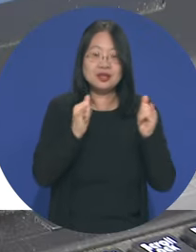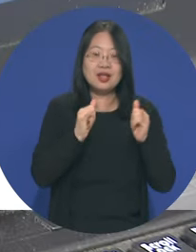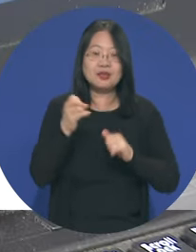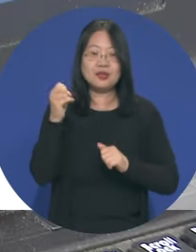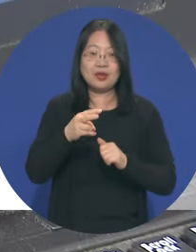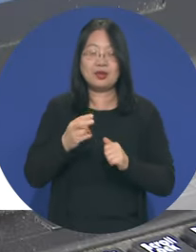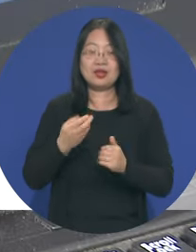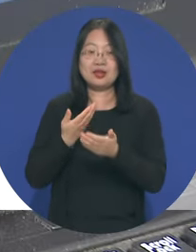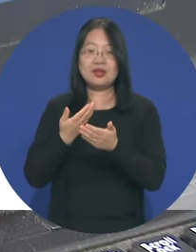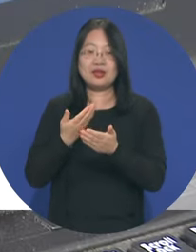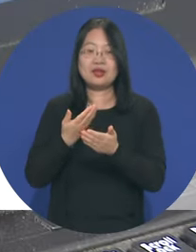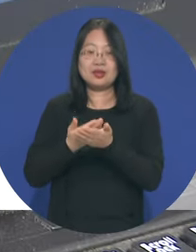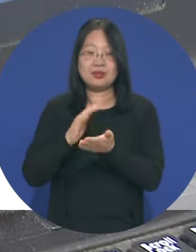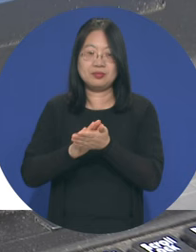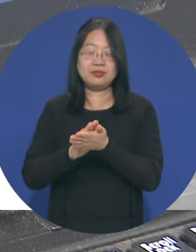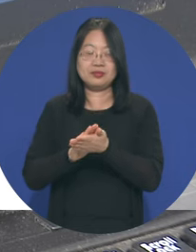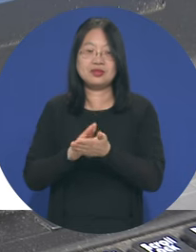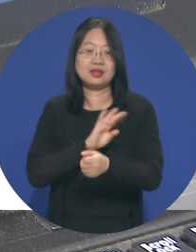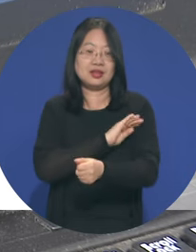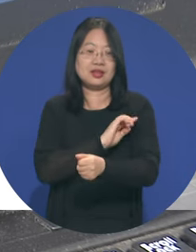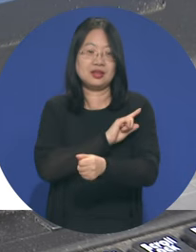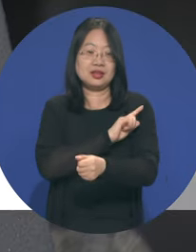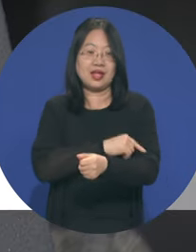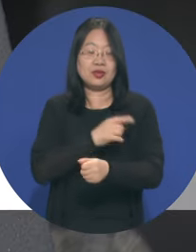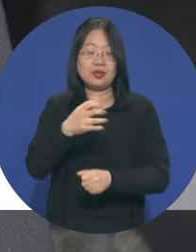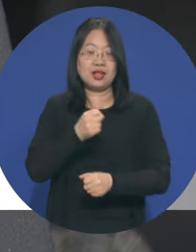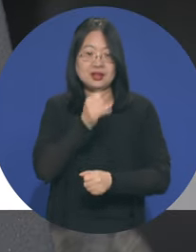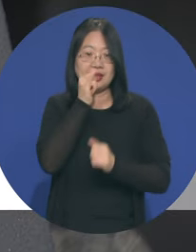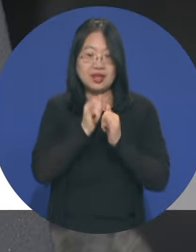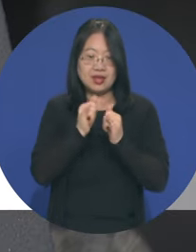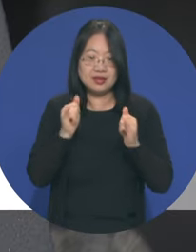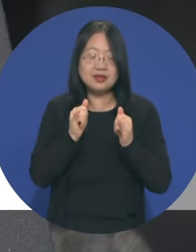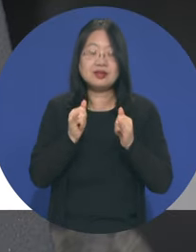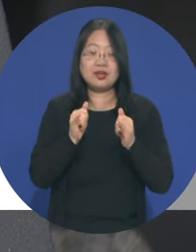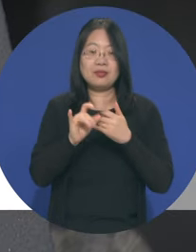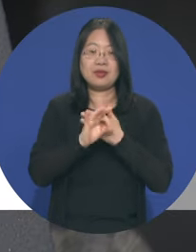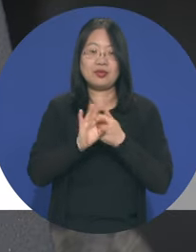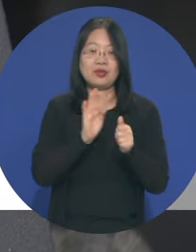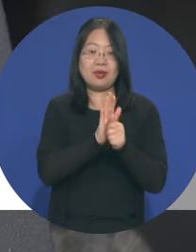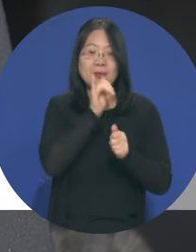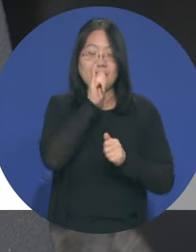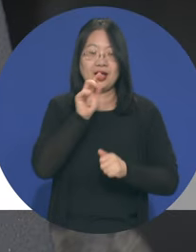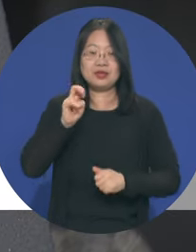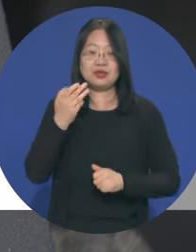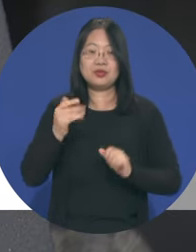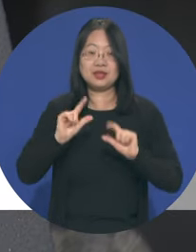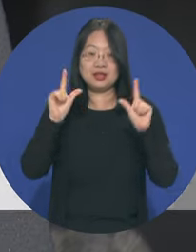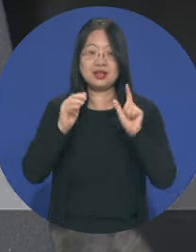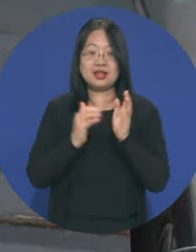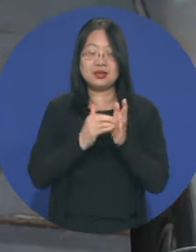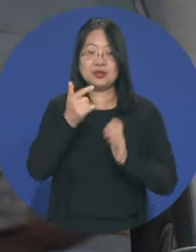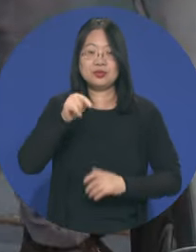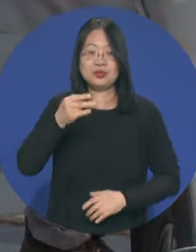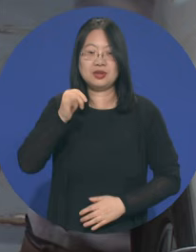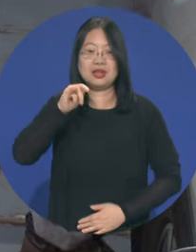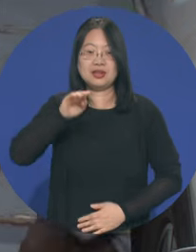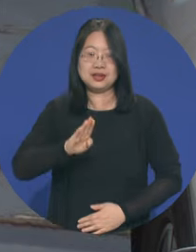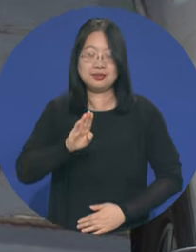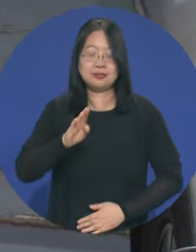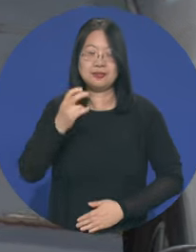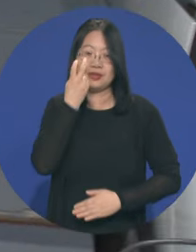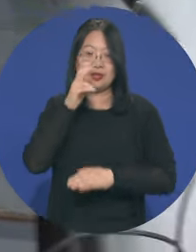자동차 정비 자격 취득자가 근무하는 돈의 업체라면 지원할 수 있고 오 29일 도청 누리집을 참고해